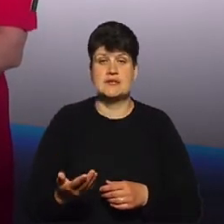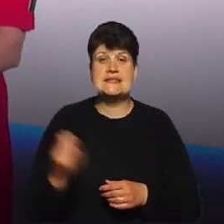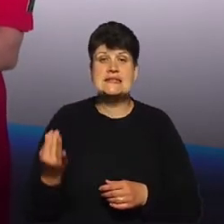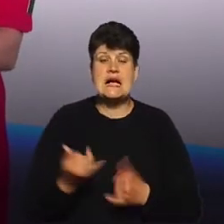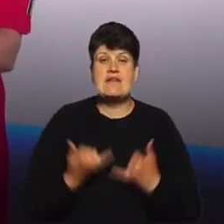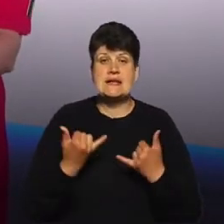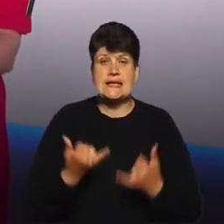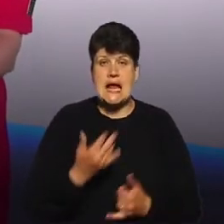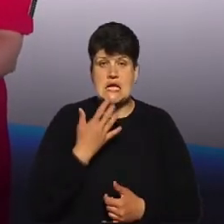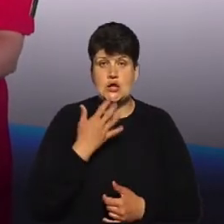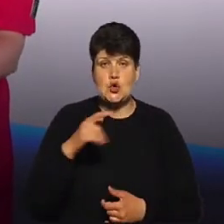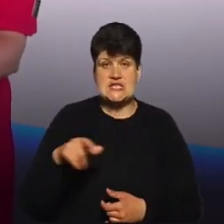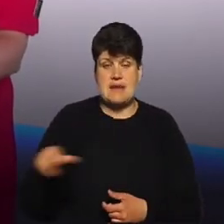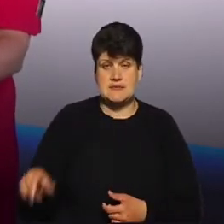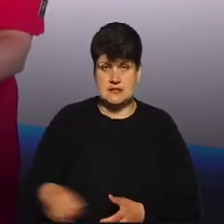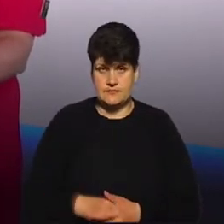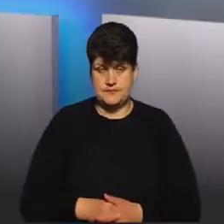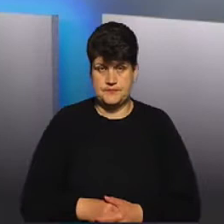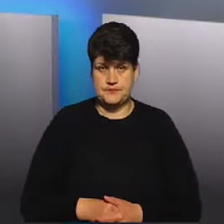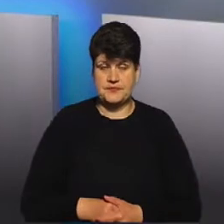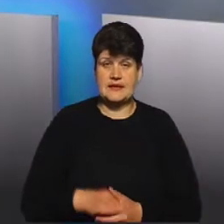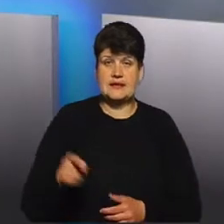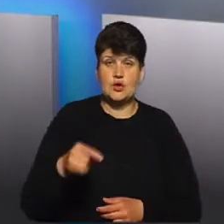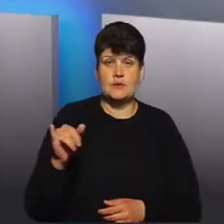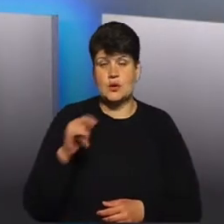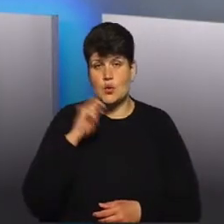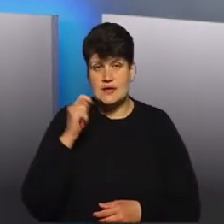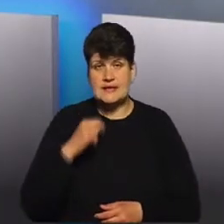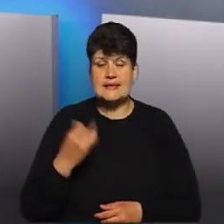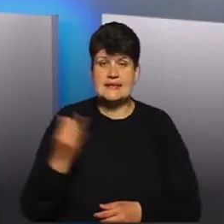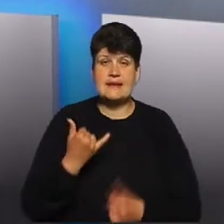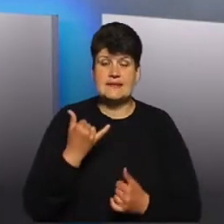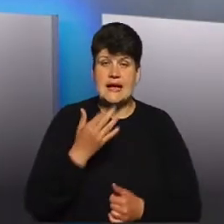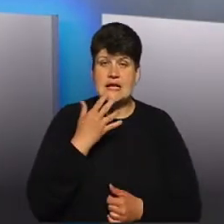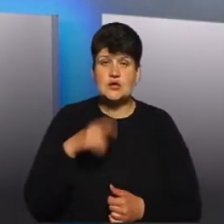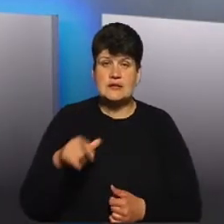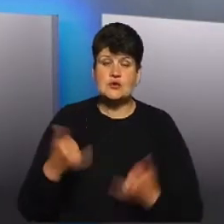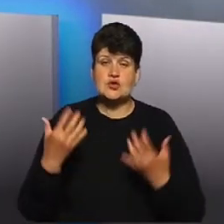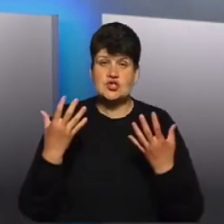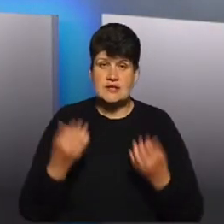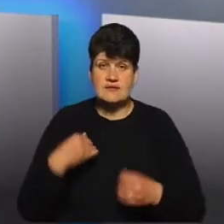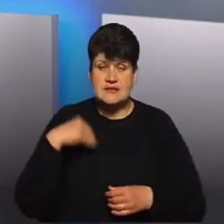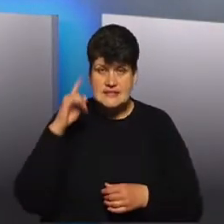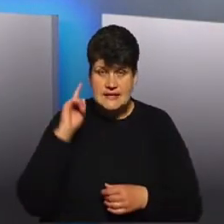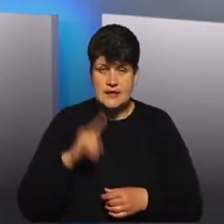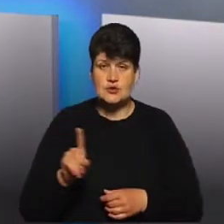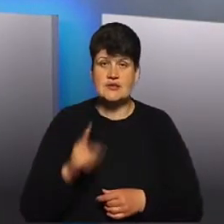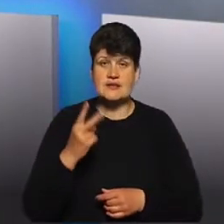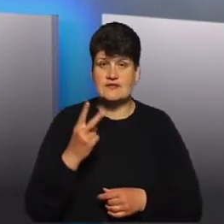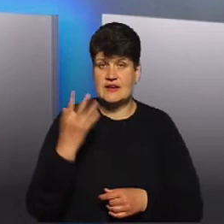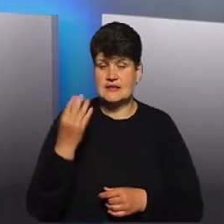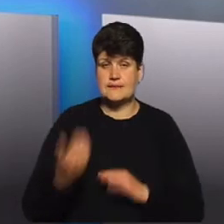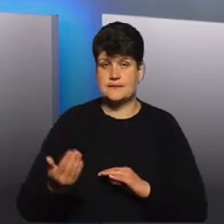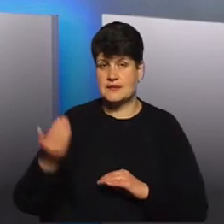Ну, Тернопільщина і Україна дуже цікава для іноземців, але на сьогоднішній день, ви ж знаєте, що тільки два дні назад уряд